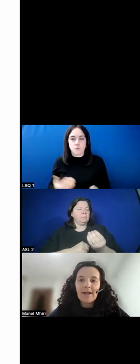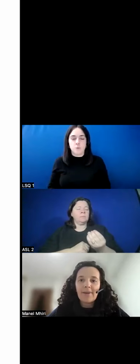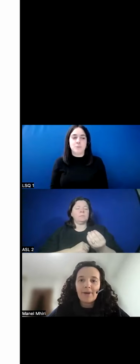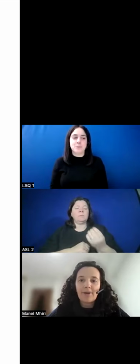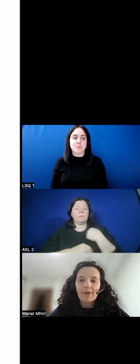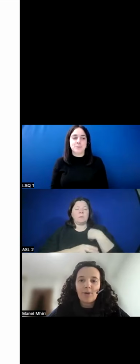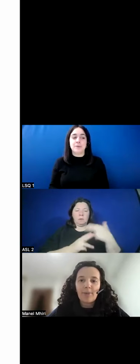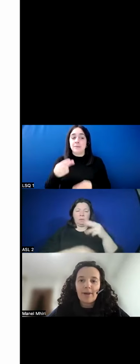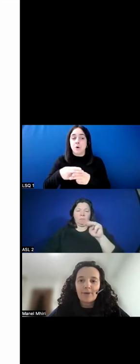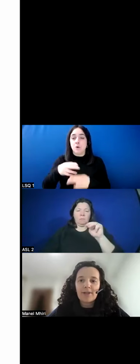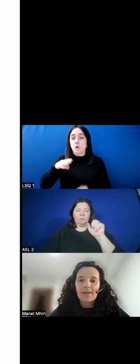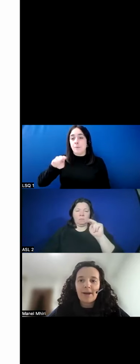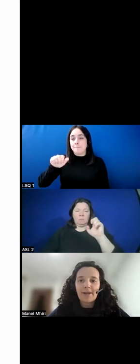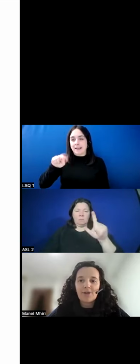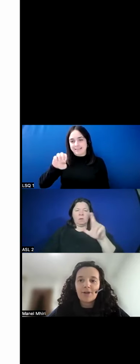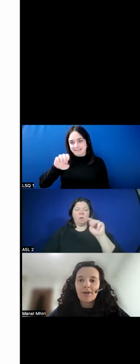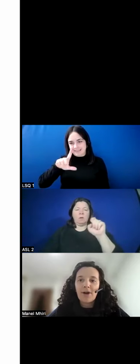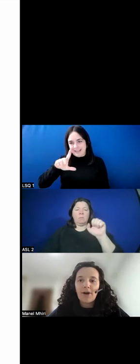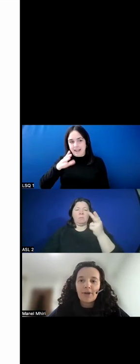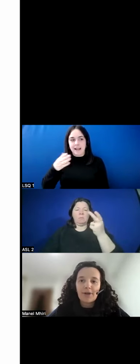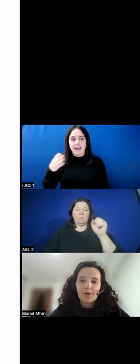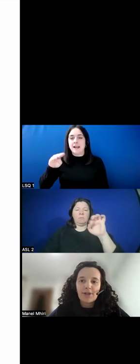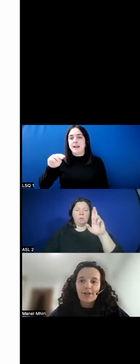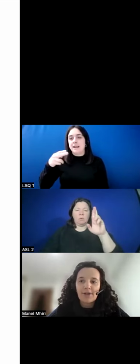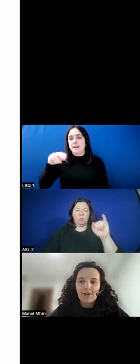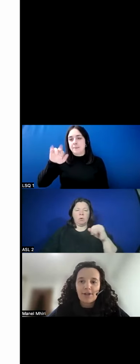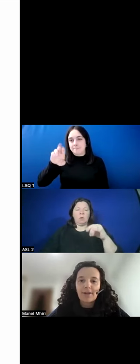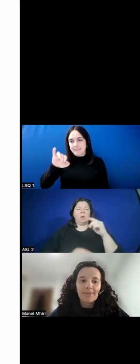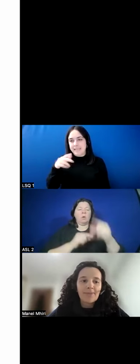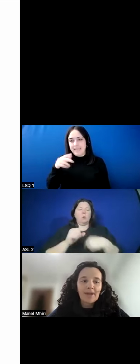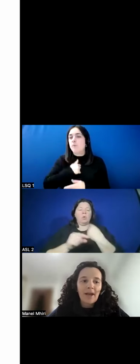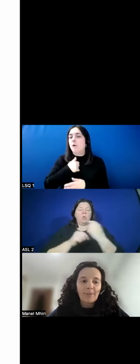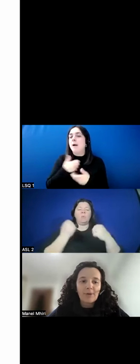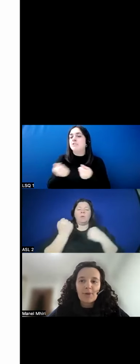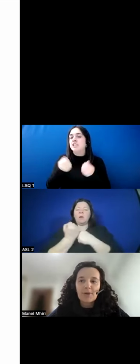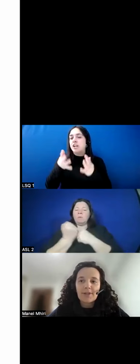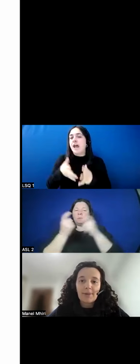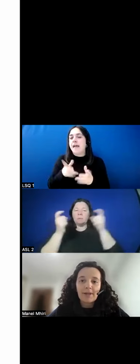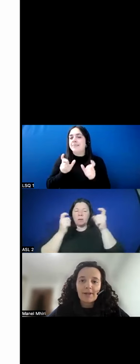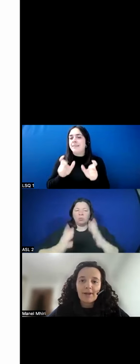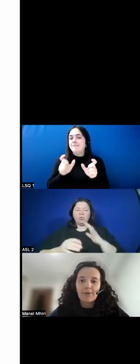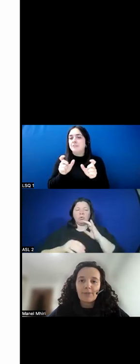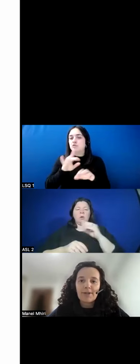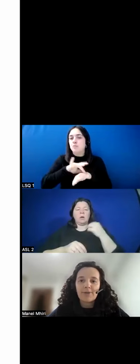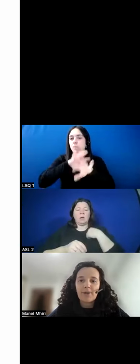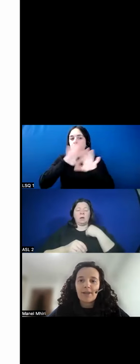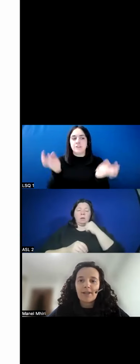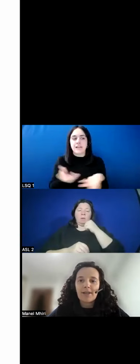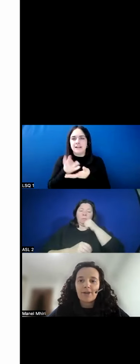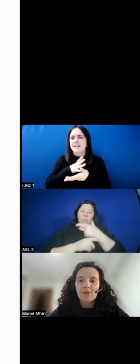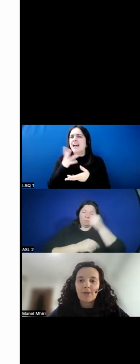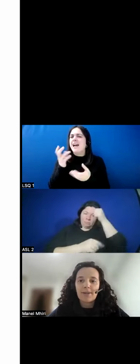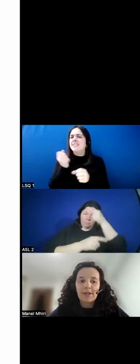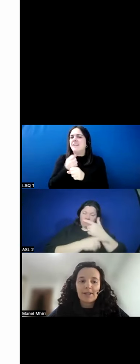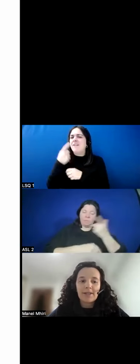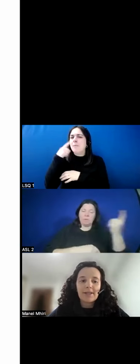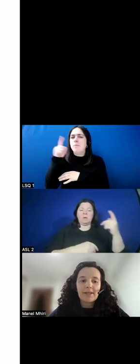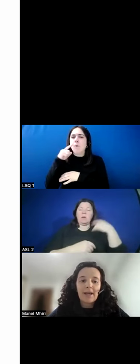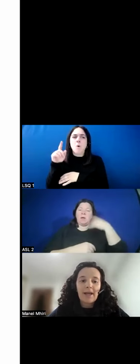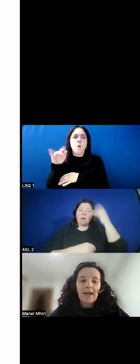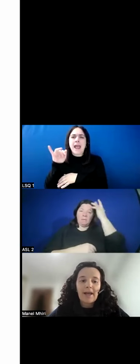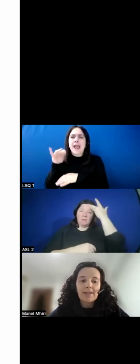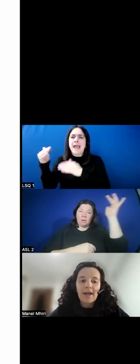Je m'appelle Manel Miri. Je suis gestionnaire de défense mondiale et je travaille avec Inclusion Internationale. Je suis aussi la sœur d'une